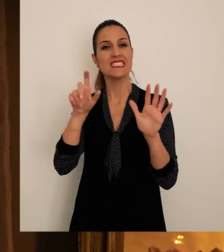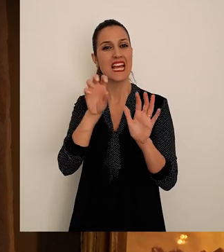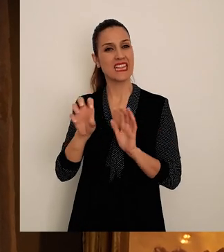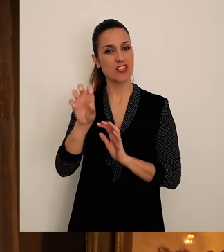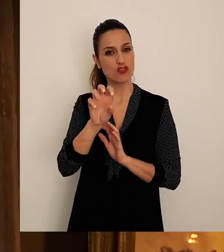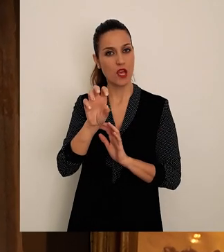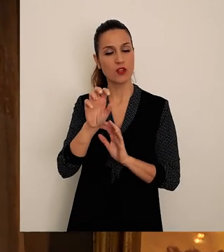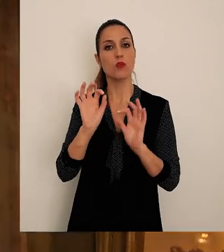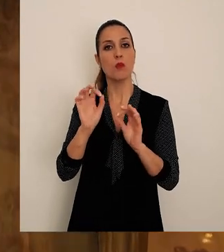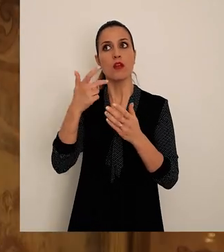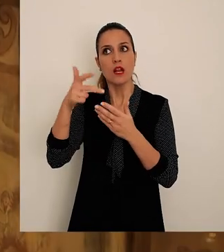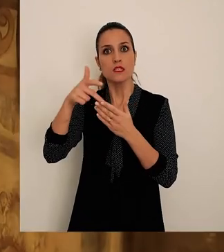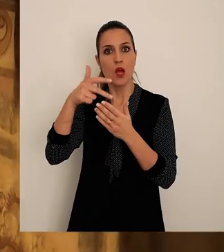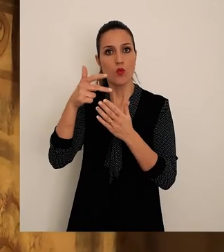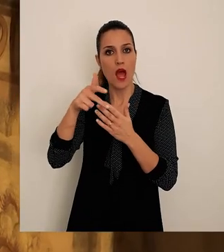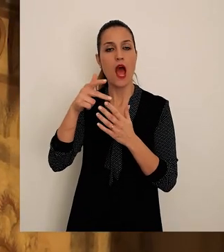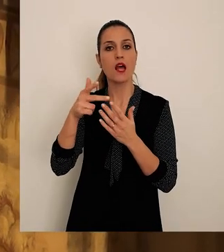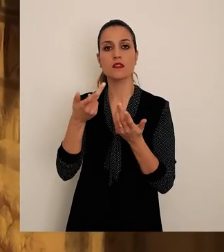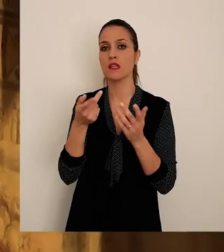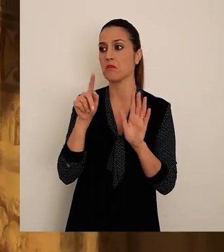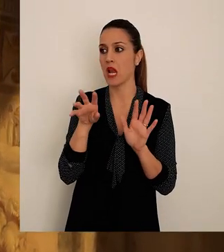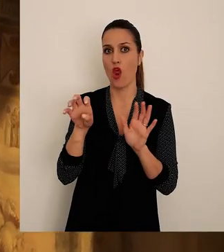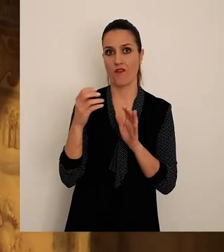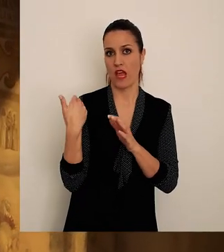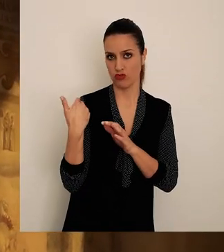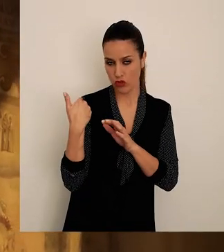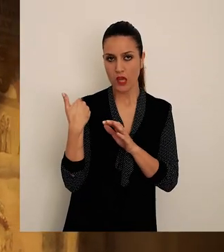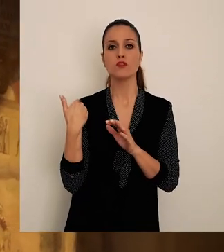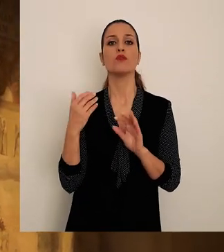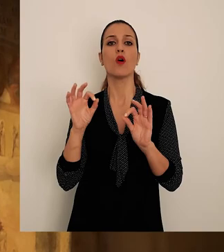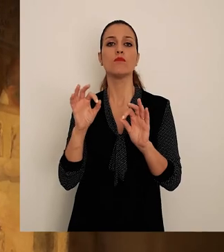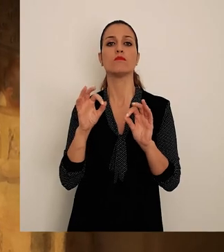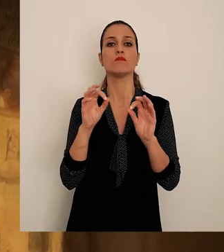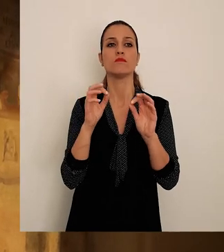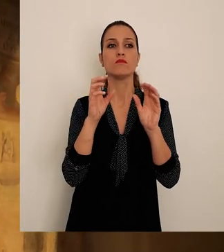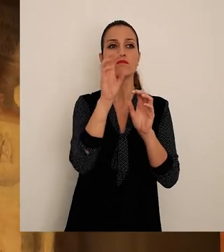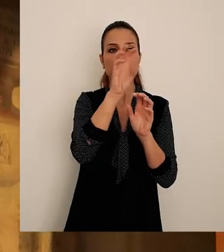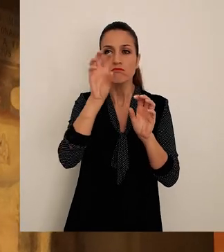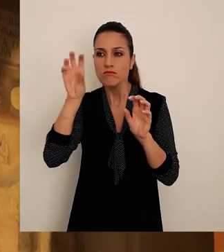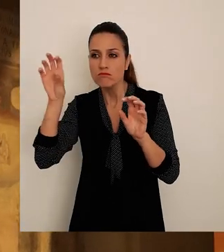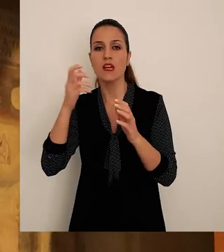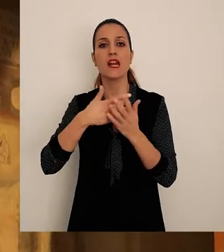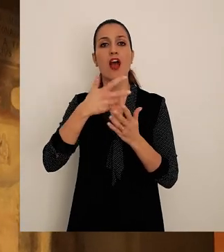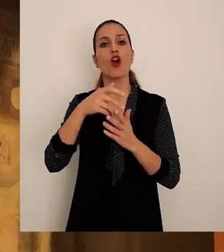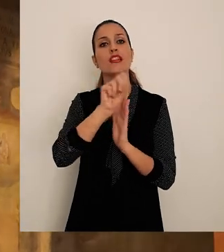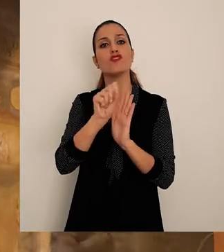secolo scorso da Pasquale Grassi e raffiguranti varie tappe del percorso spirituale del frate.